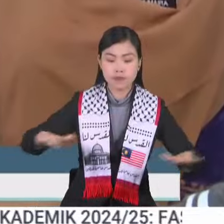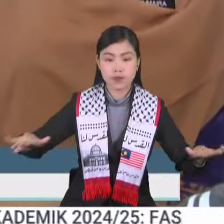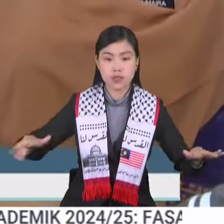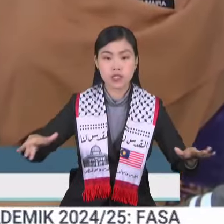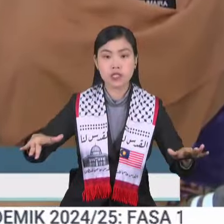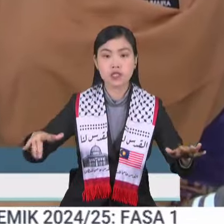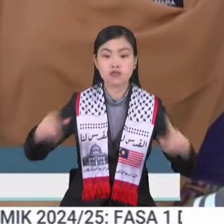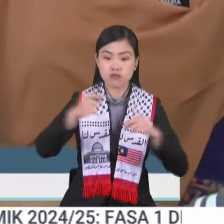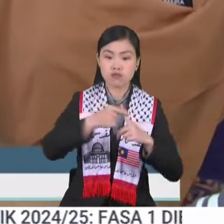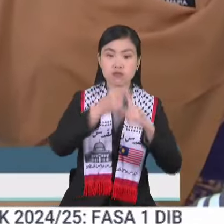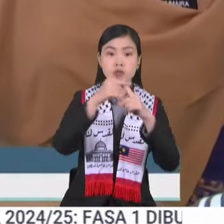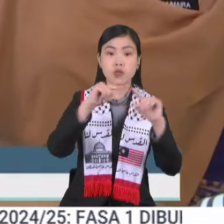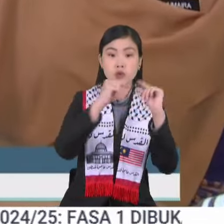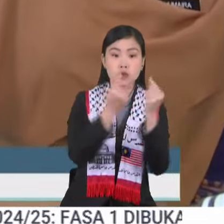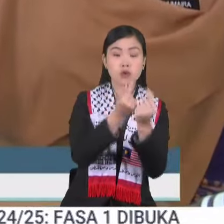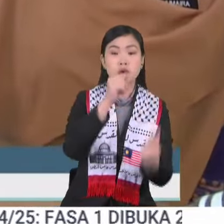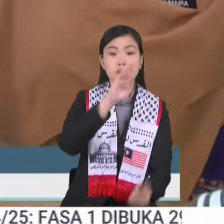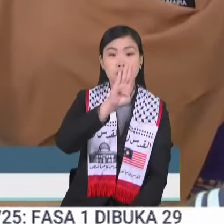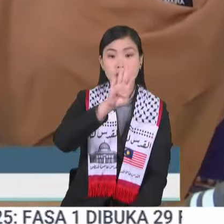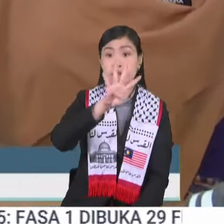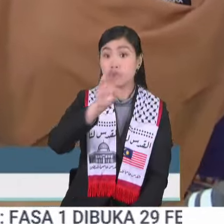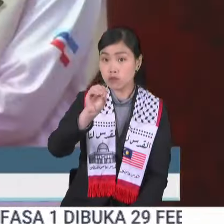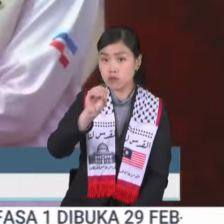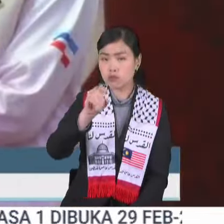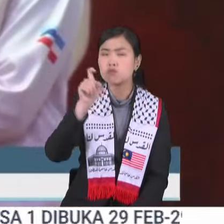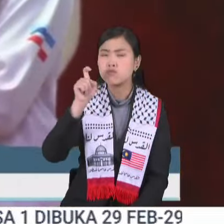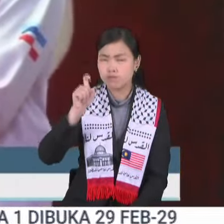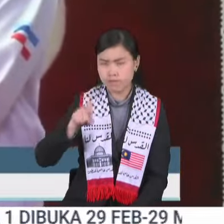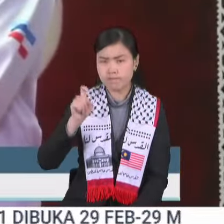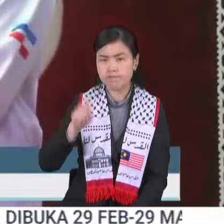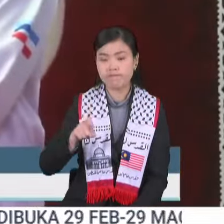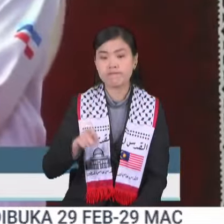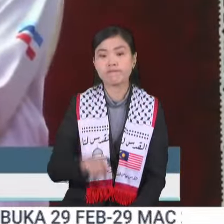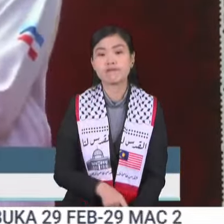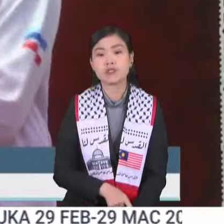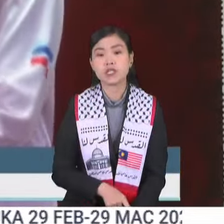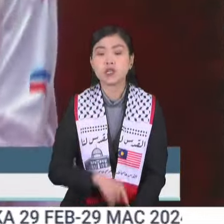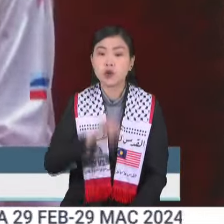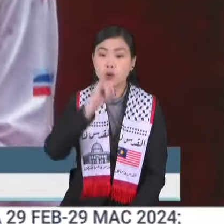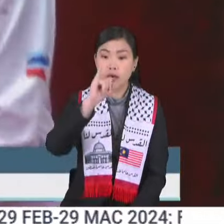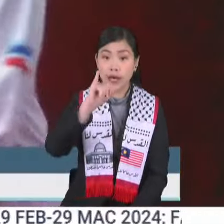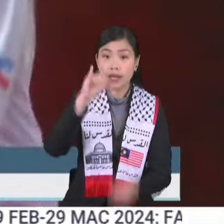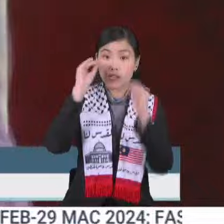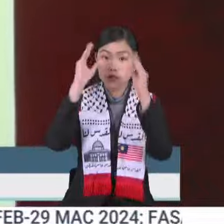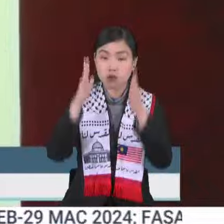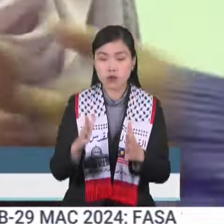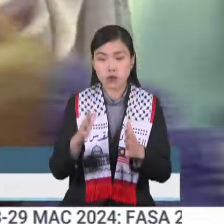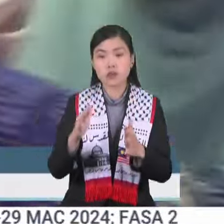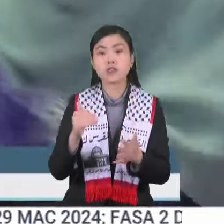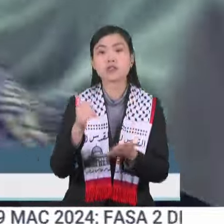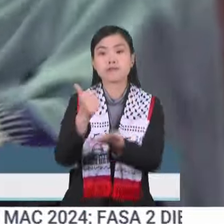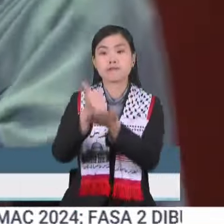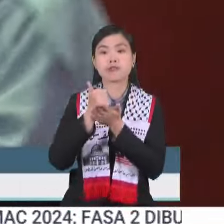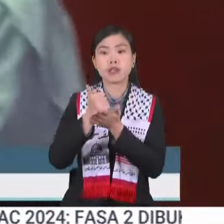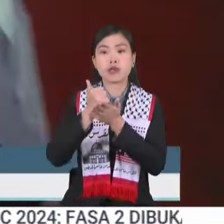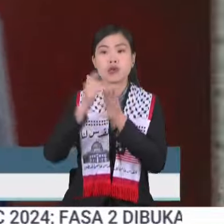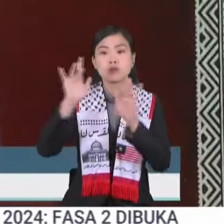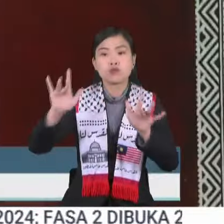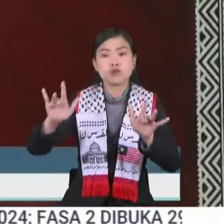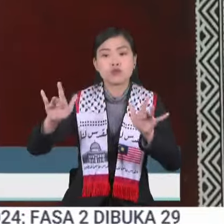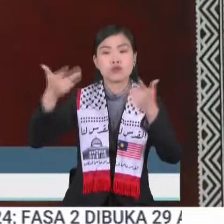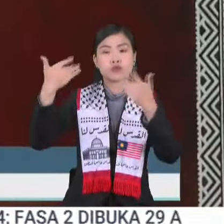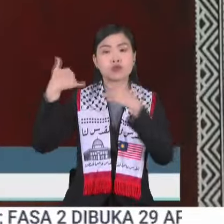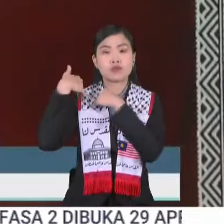keluarga B40 mereka sangat memerlukan jadi guru telah memberikan sedikit keringananlah ini salah